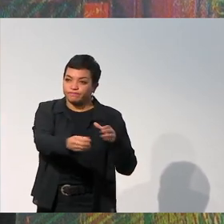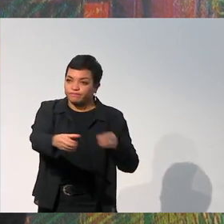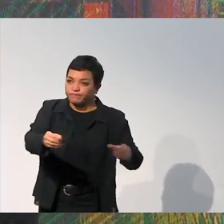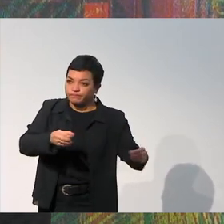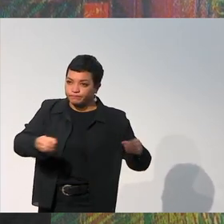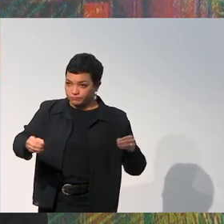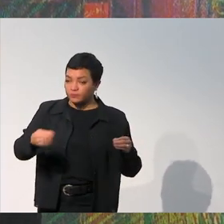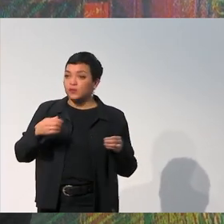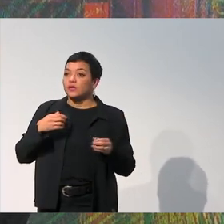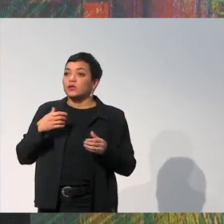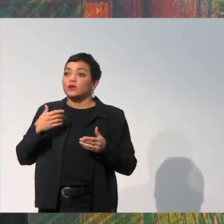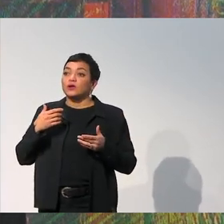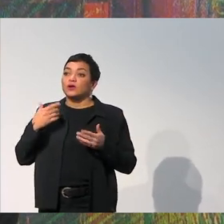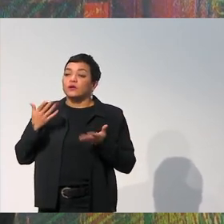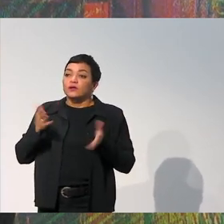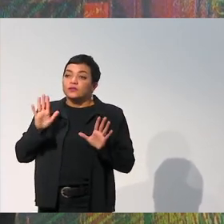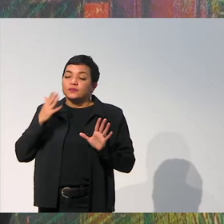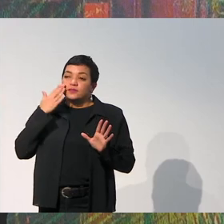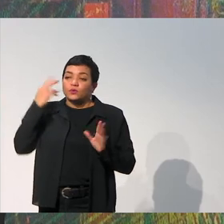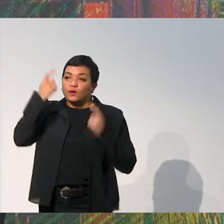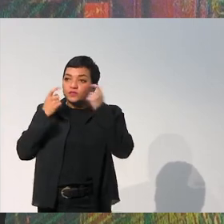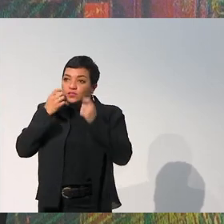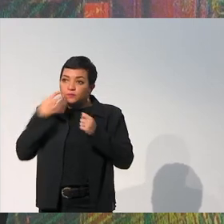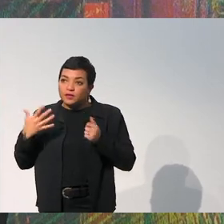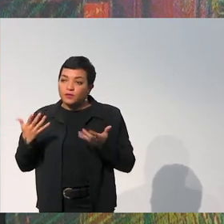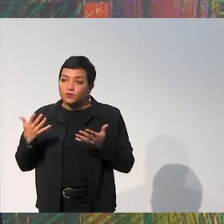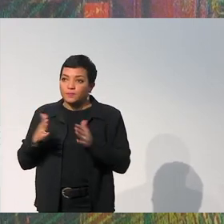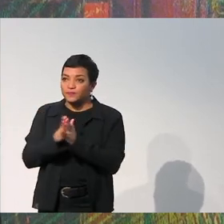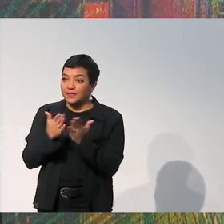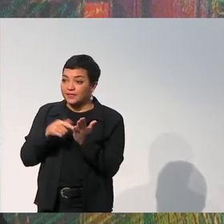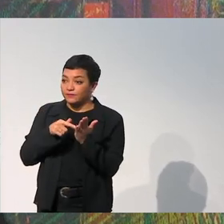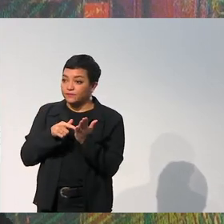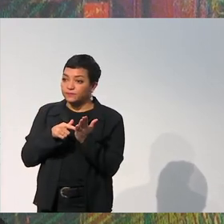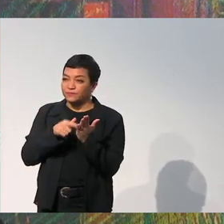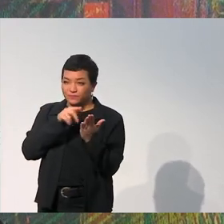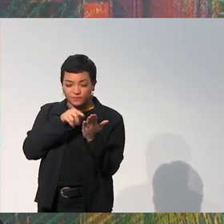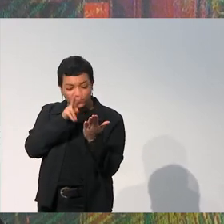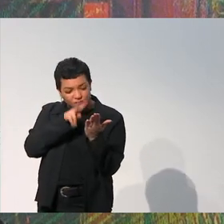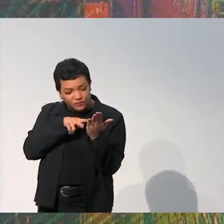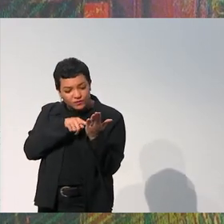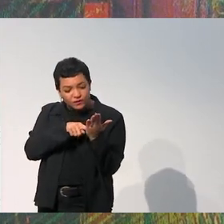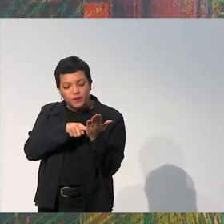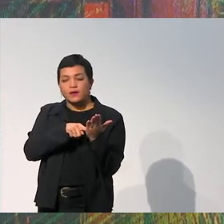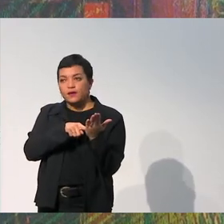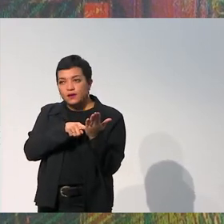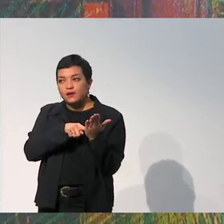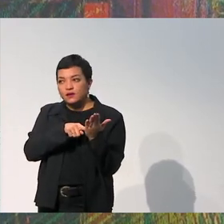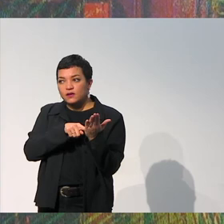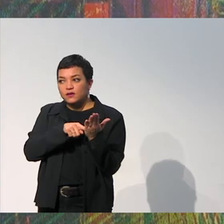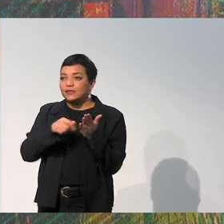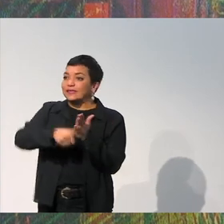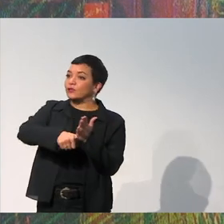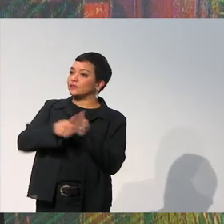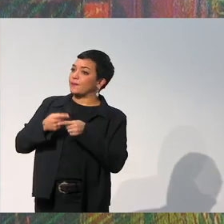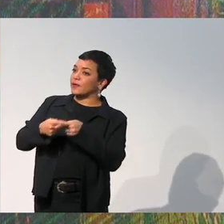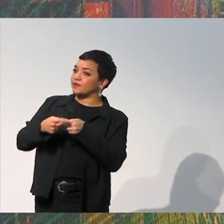et c'est ça, je pense, qui illustre vraiment parfaitement l'ouvrage, c'est que ce n'est pas du tout une condition, l'identité